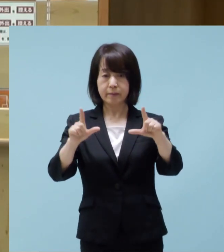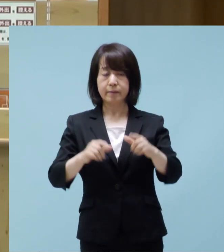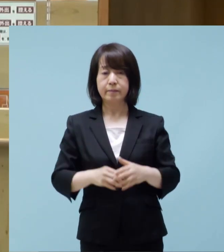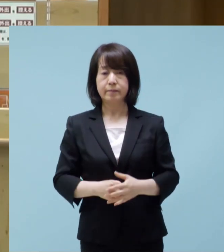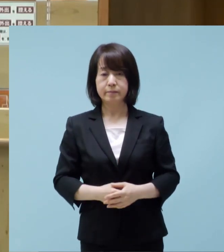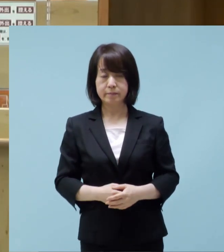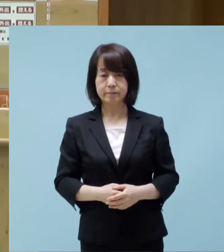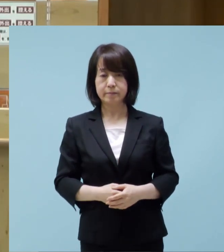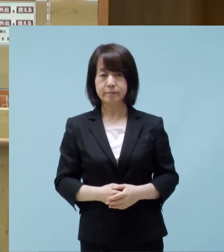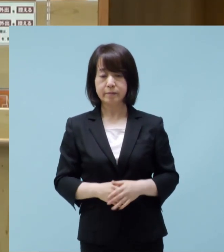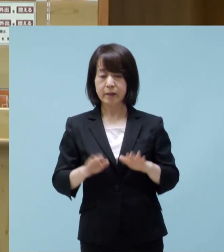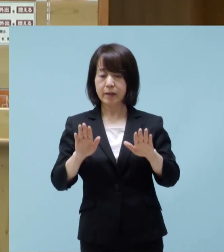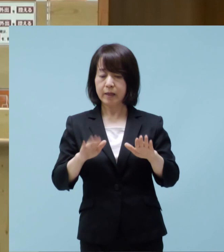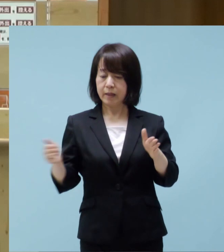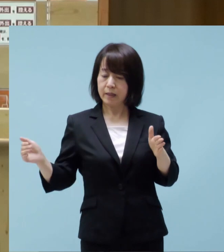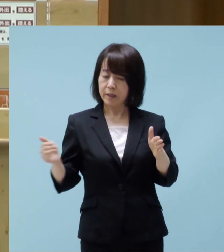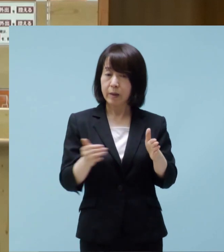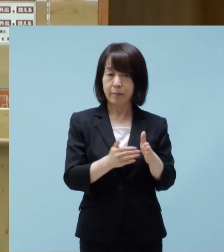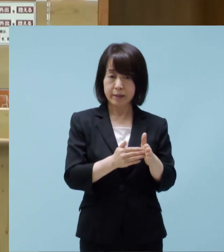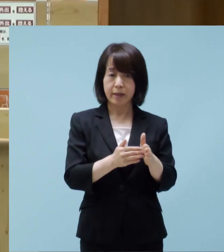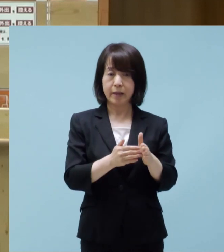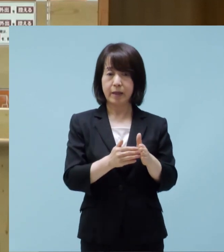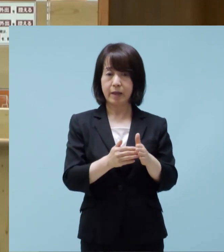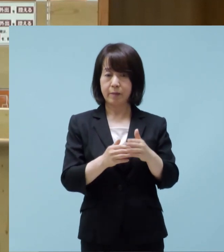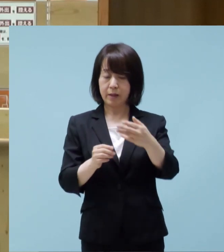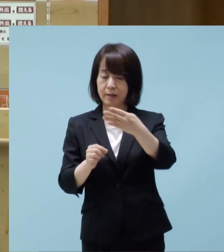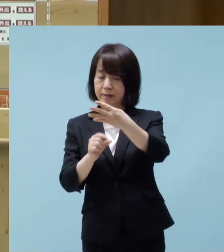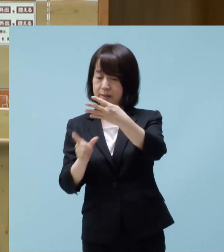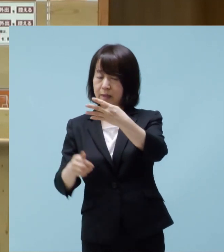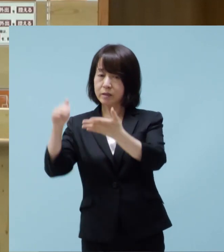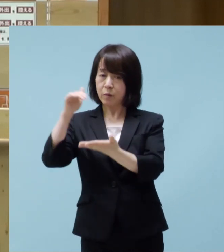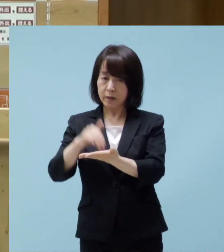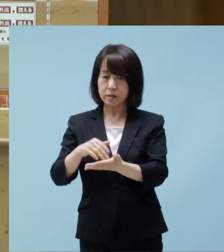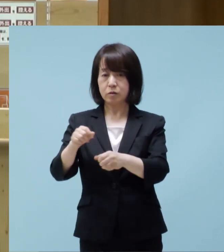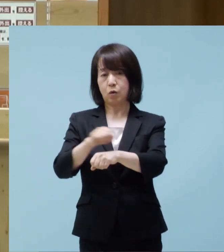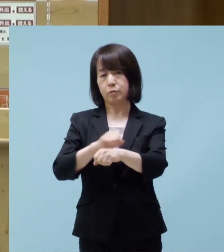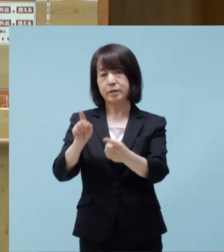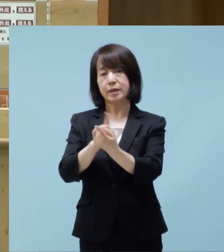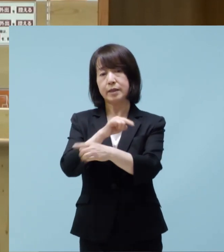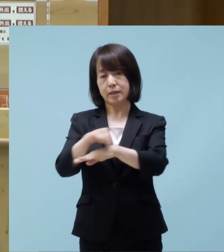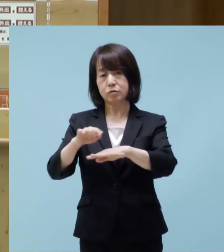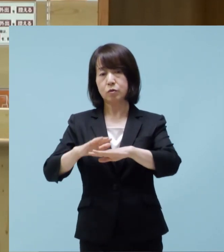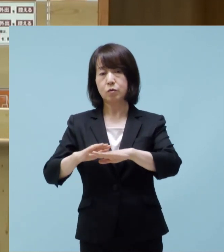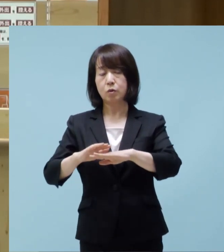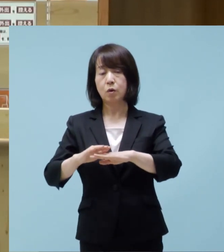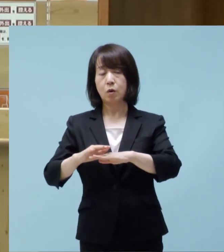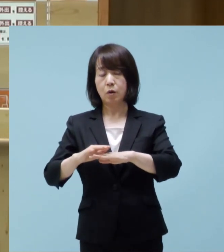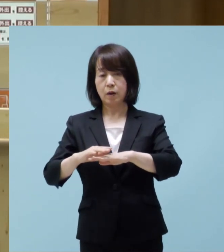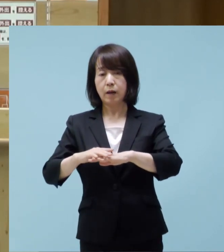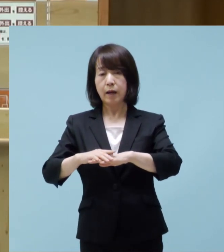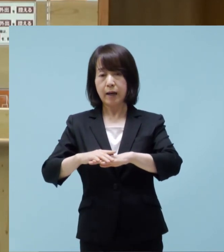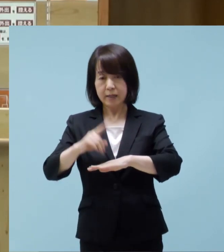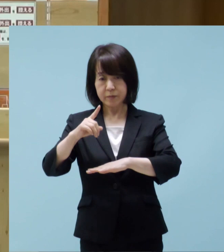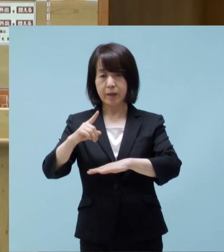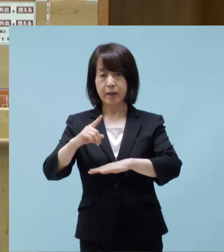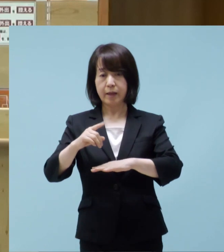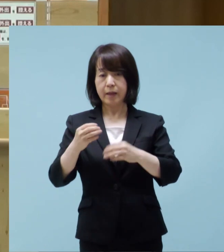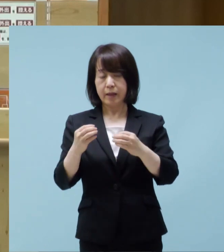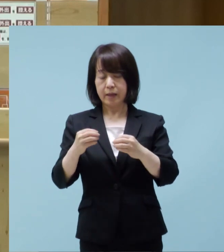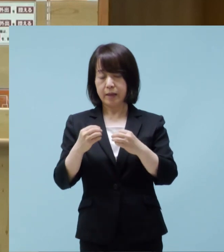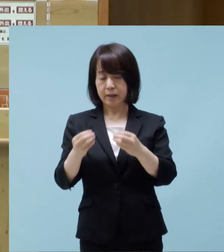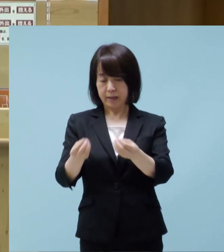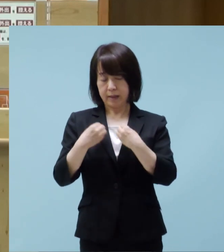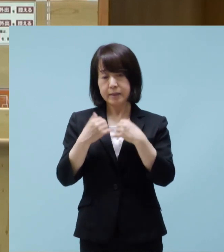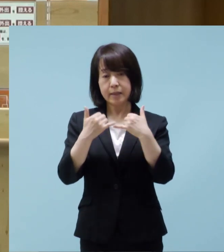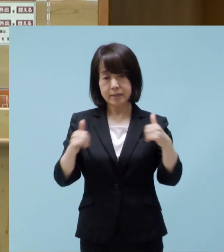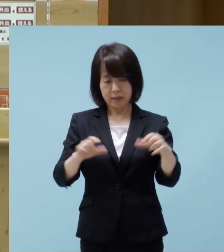ですね、4月の末、特別対策をはじめですね、感染者の増加とともに、特に感